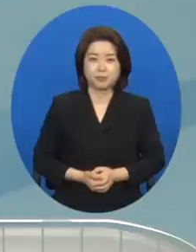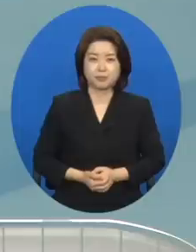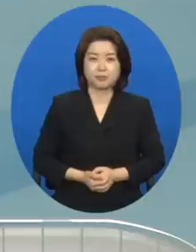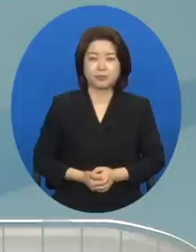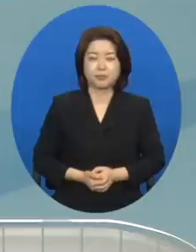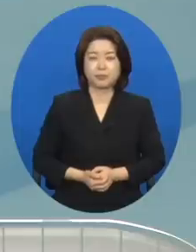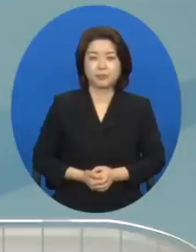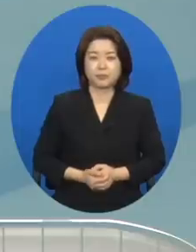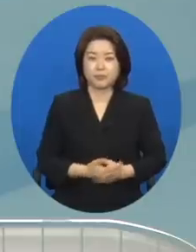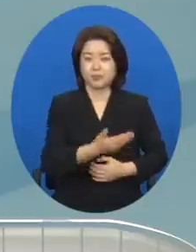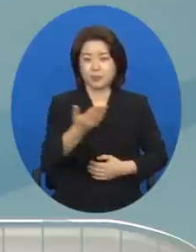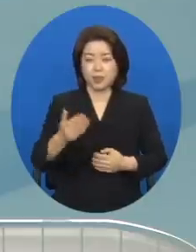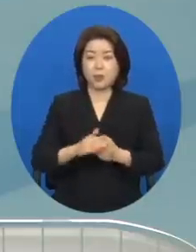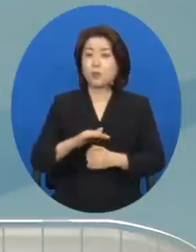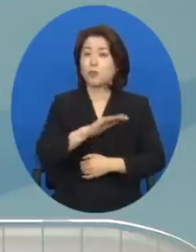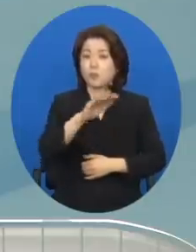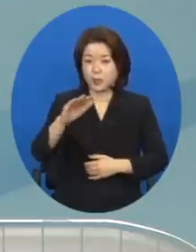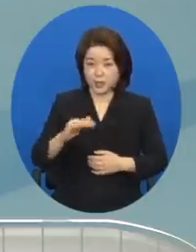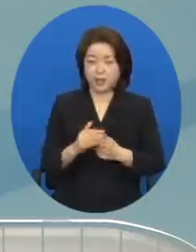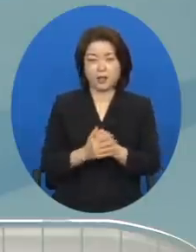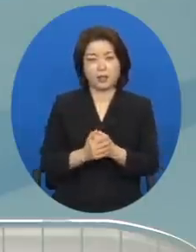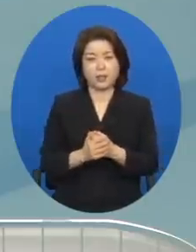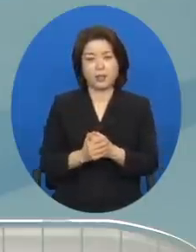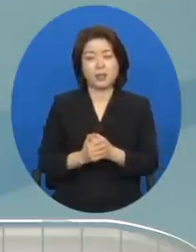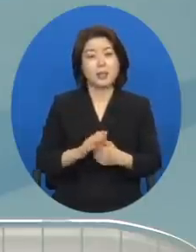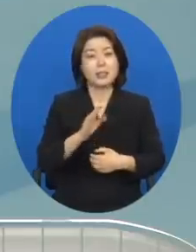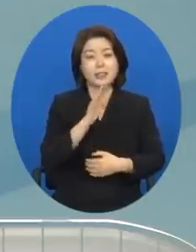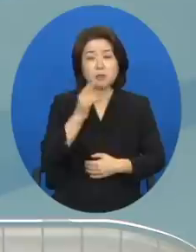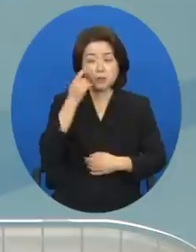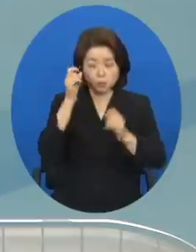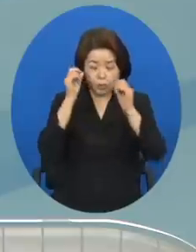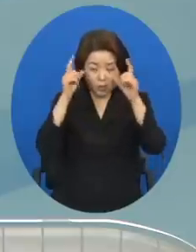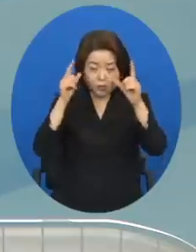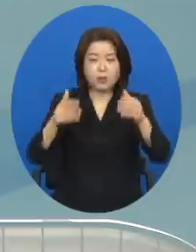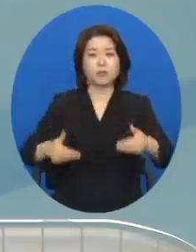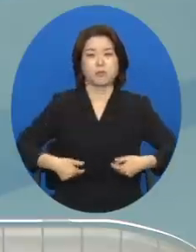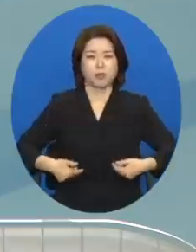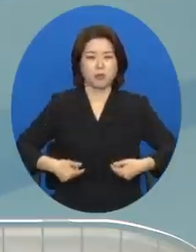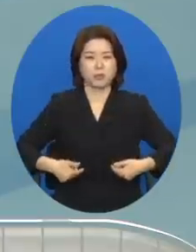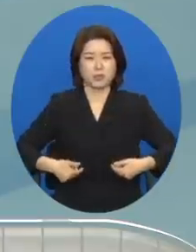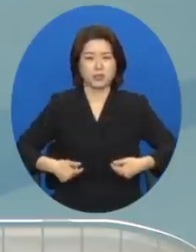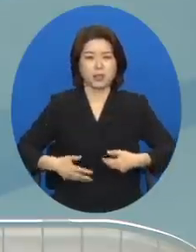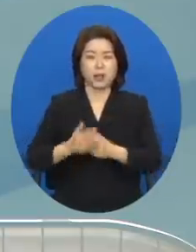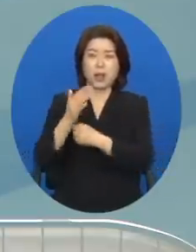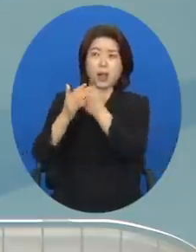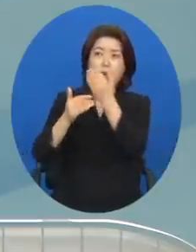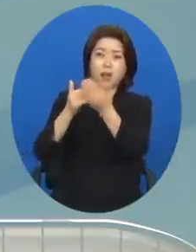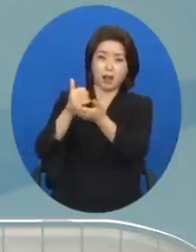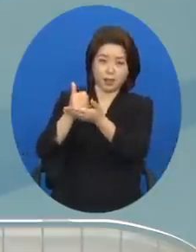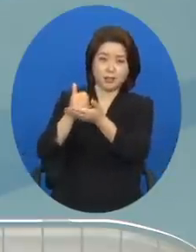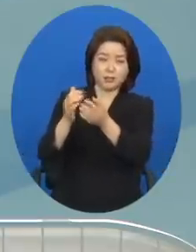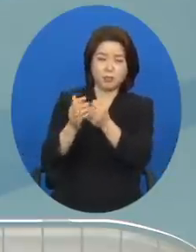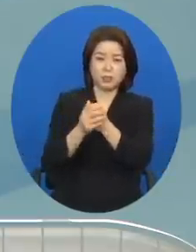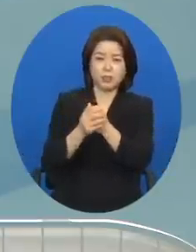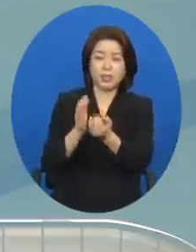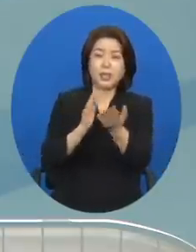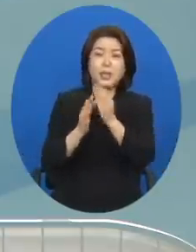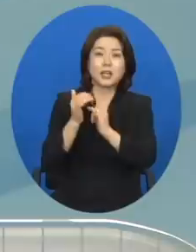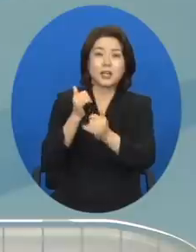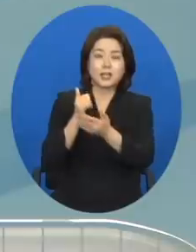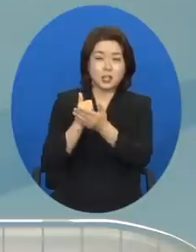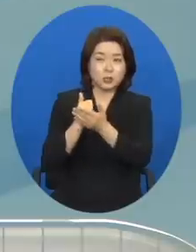여러분, 우리가 정말 눈이 뜨여야 합니다. 하나님의 예수를